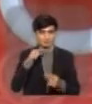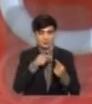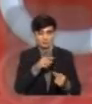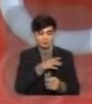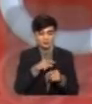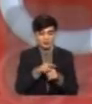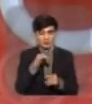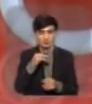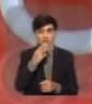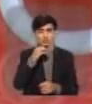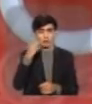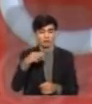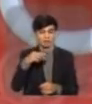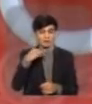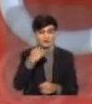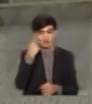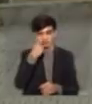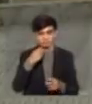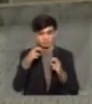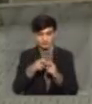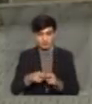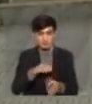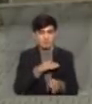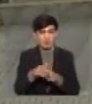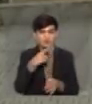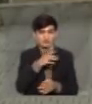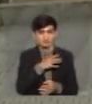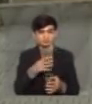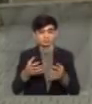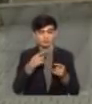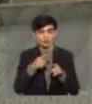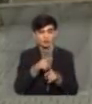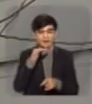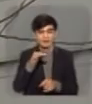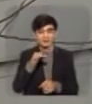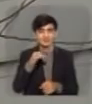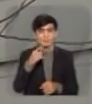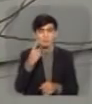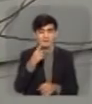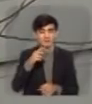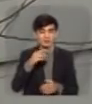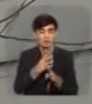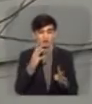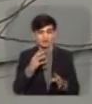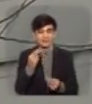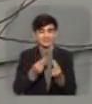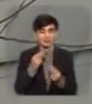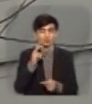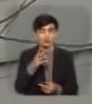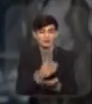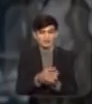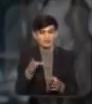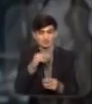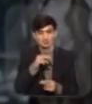компаниясының шоттарын бұғаттап, тінту туралы да шешім шығарған. Ал бұдан бірінші кезекте букмекер емес, ойыншылар зардап шегеді дейді